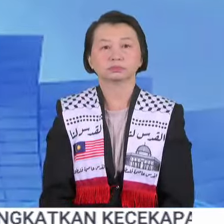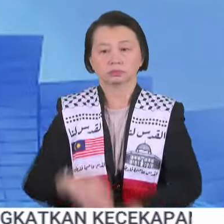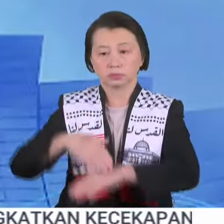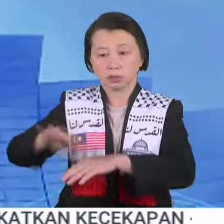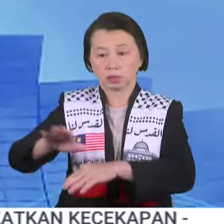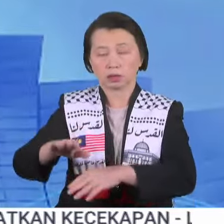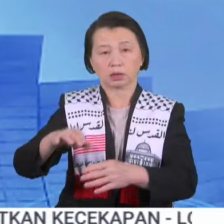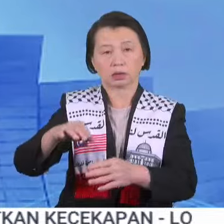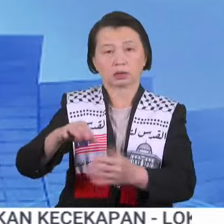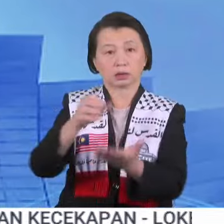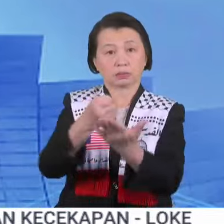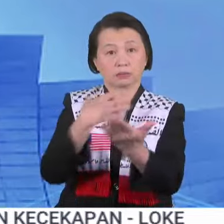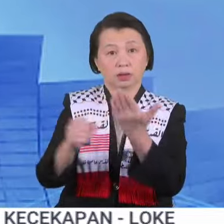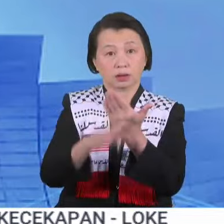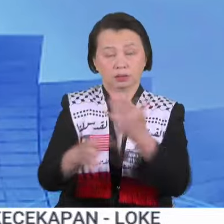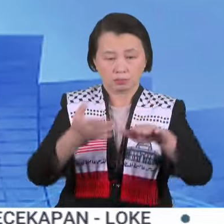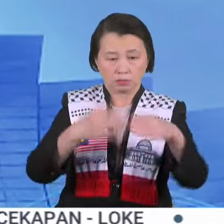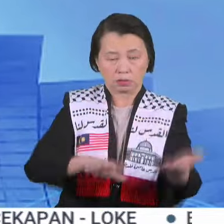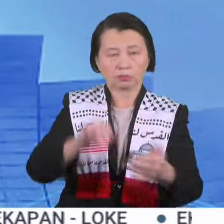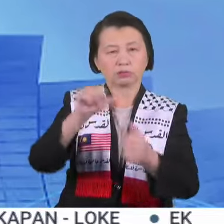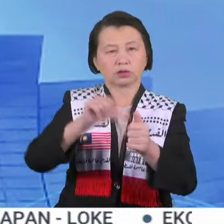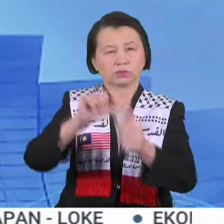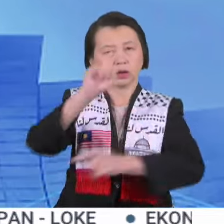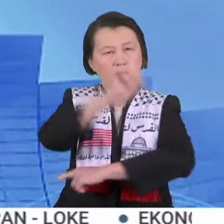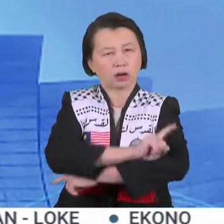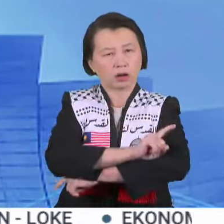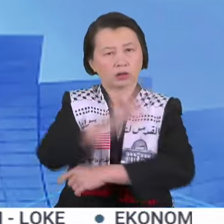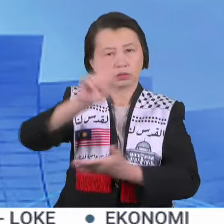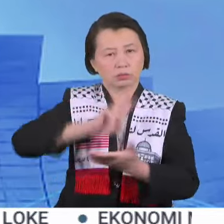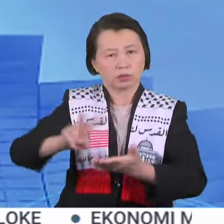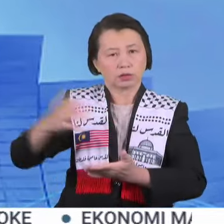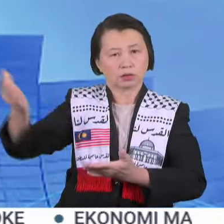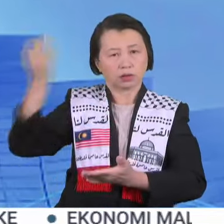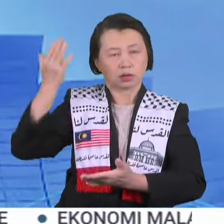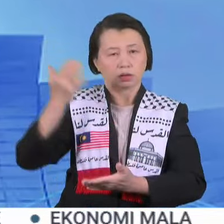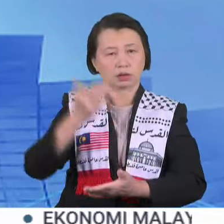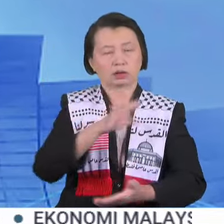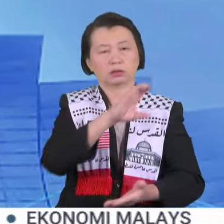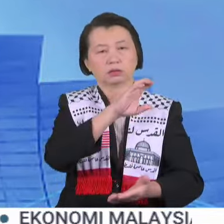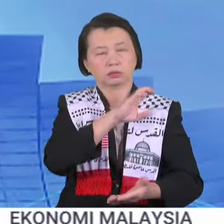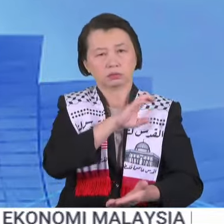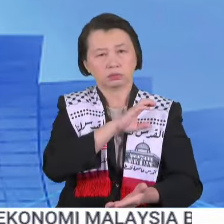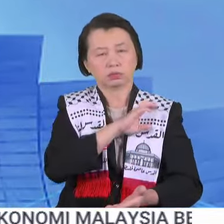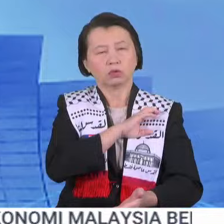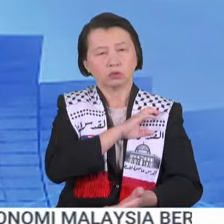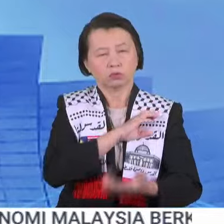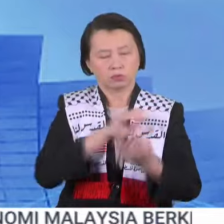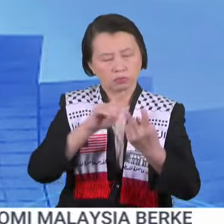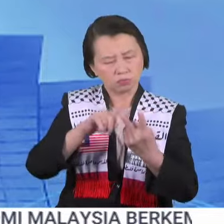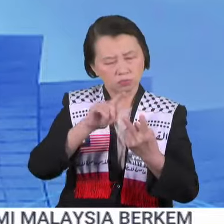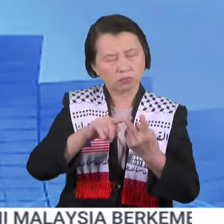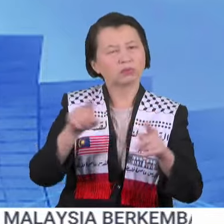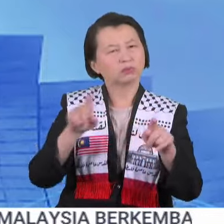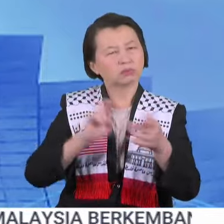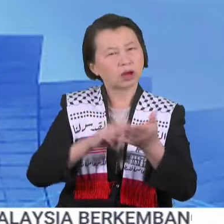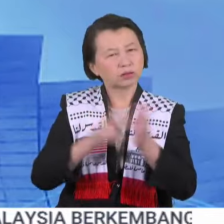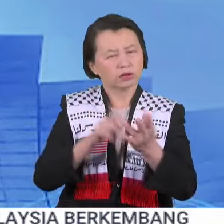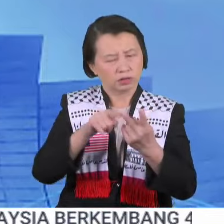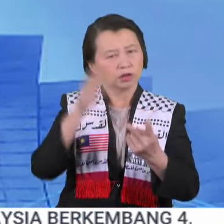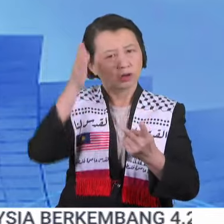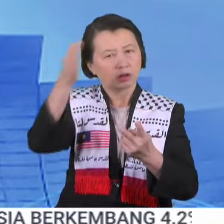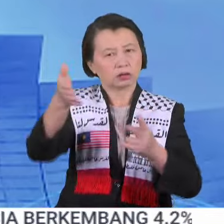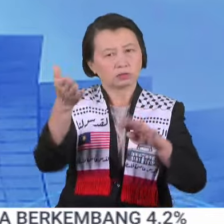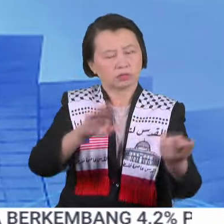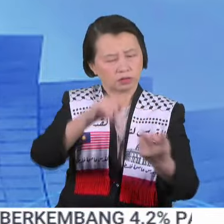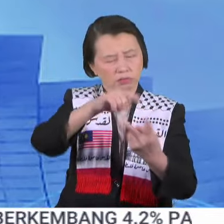Hantaran di media sosial mengenai kematian hampir setiap hari sejak dua minggu lalu oleh Konstabel Ahmad Azhar Fahmi Azhar seakan petanda dia akan pergi